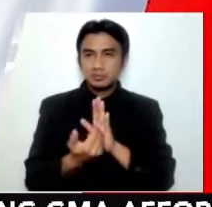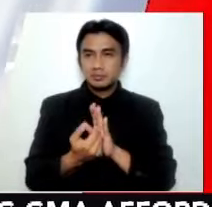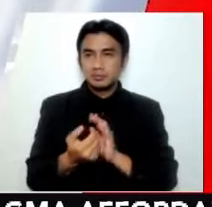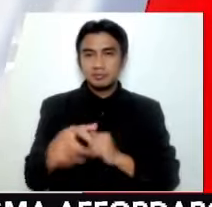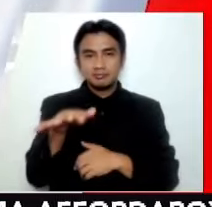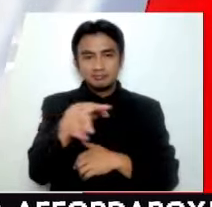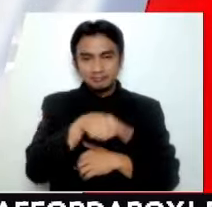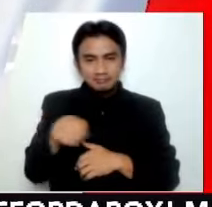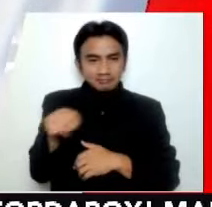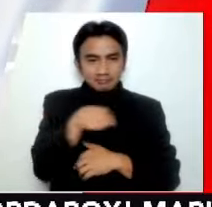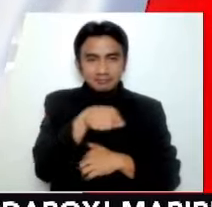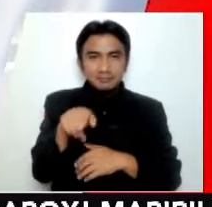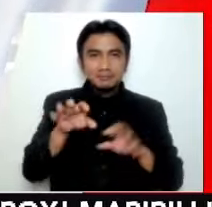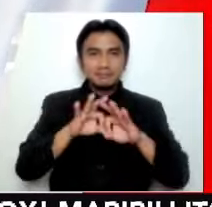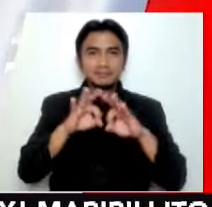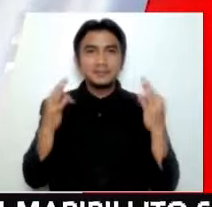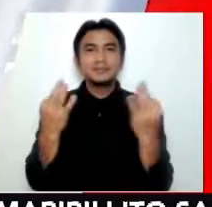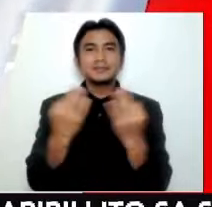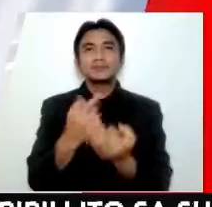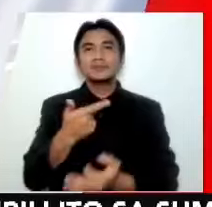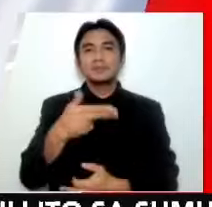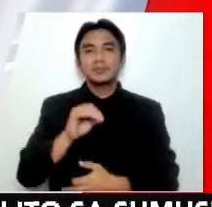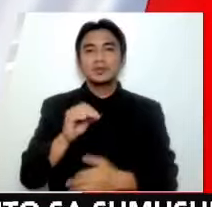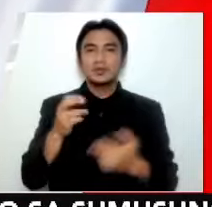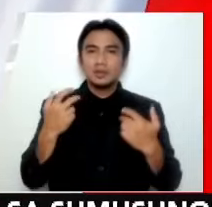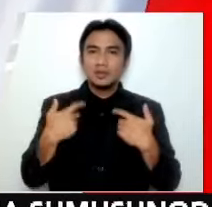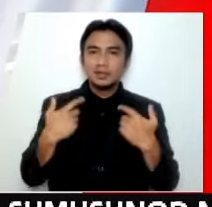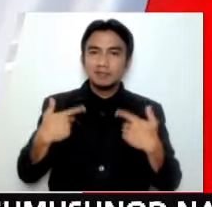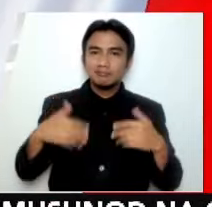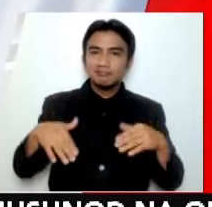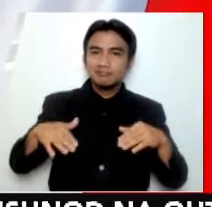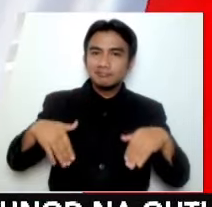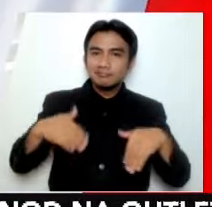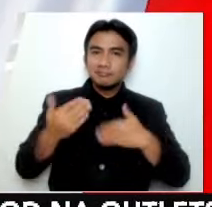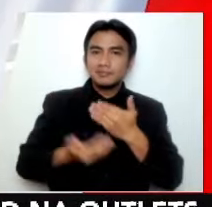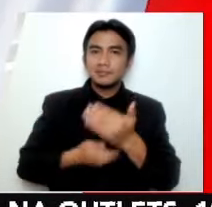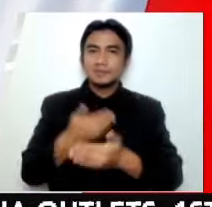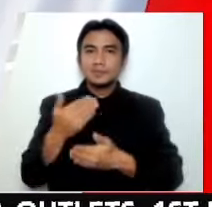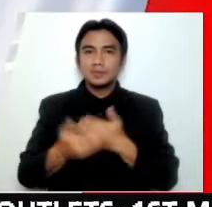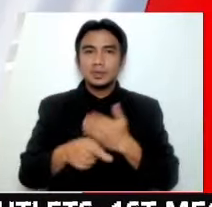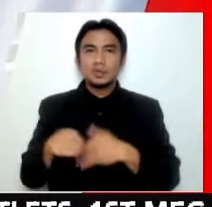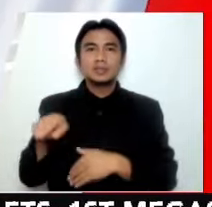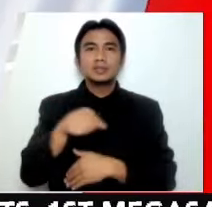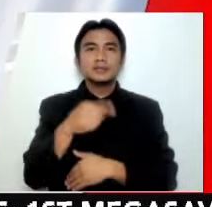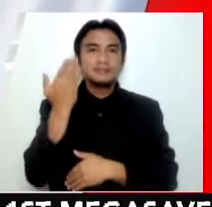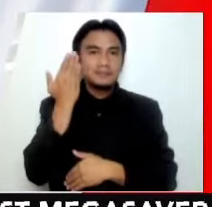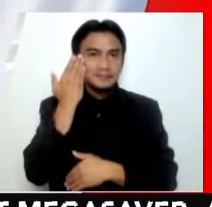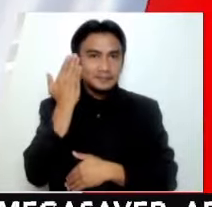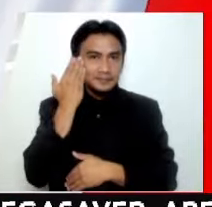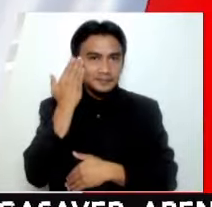ang late registration process para palabasin na sila ay mga Pilipino.